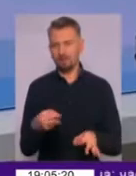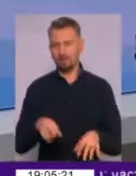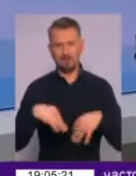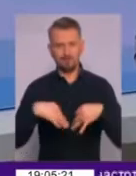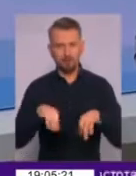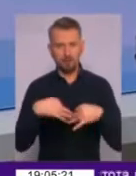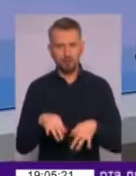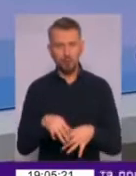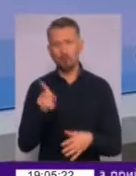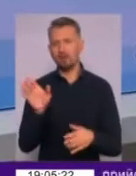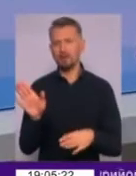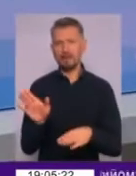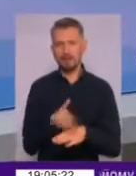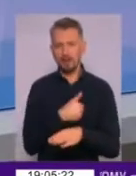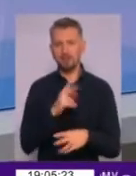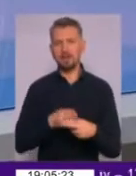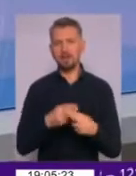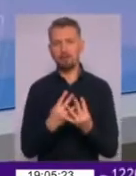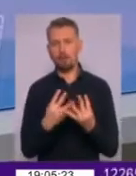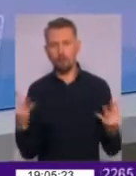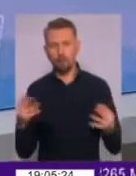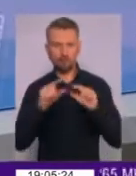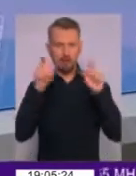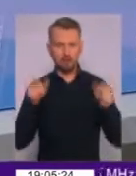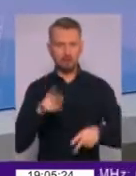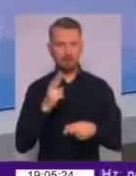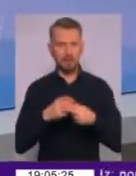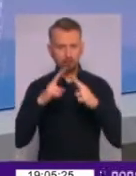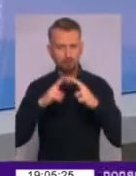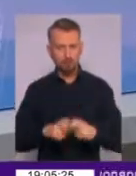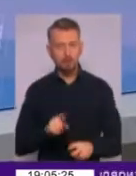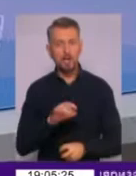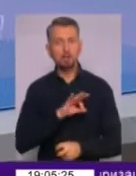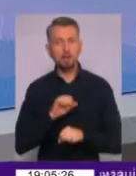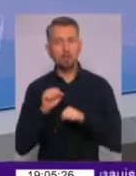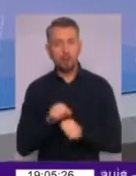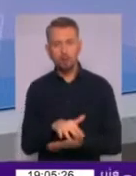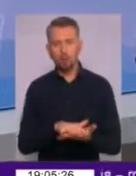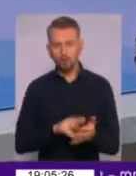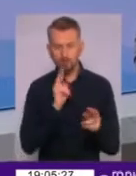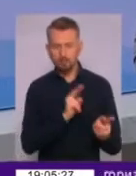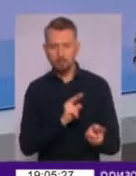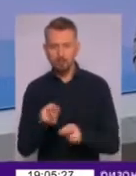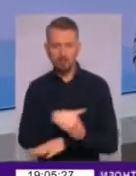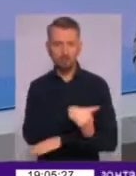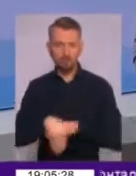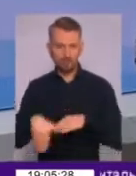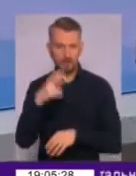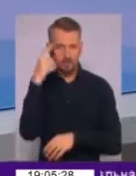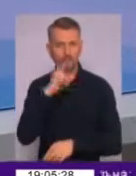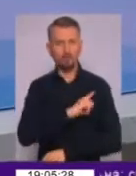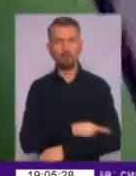транспорту. Зняли і металеві огородження та рамки металошукачі. Але правоохоронці продовжують патрулювати вулиці столиці у посиленому режимі.